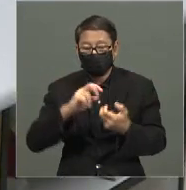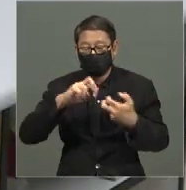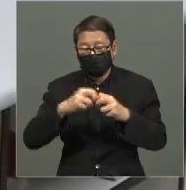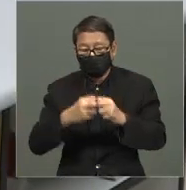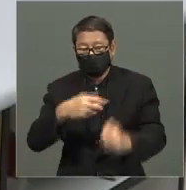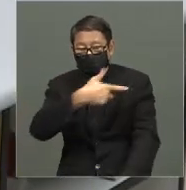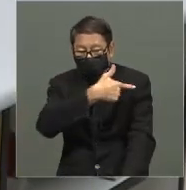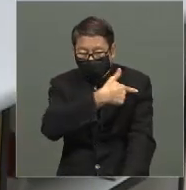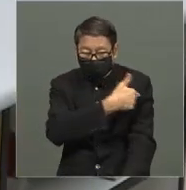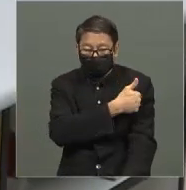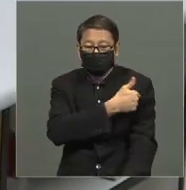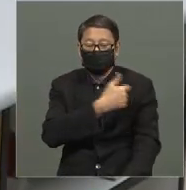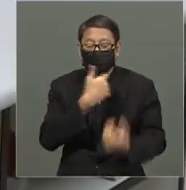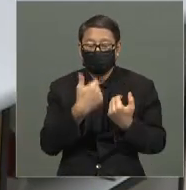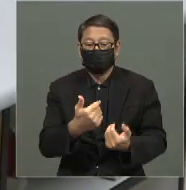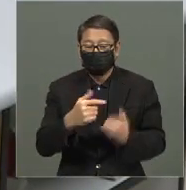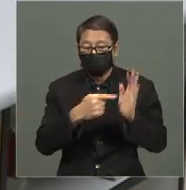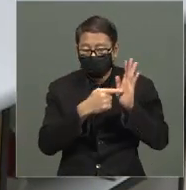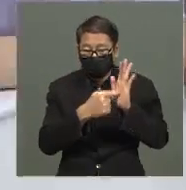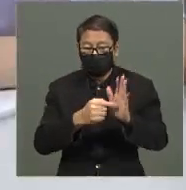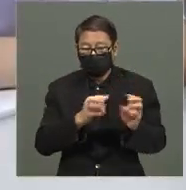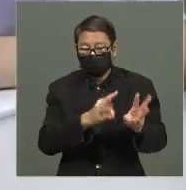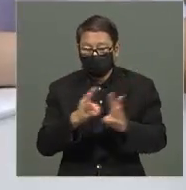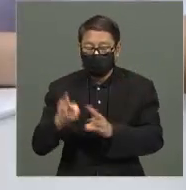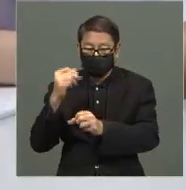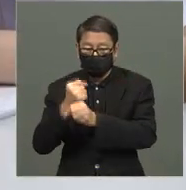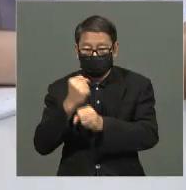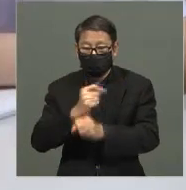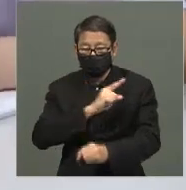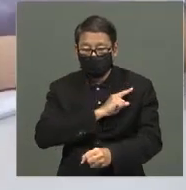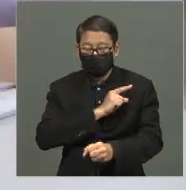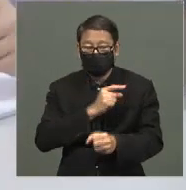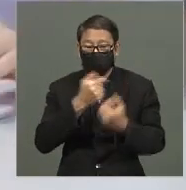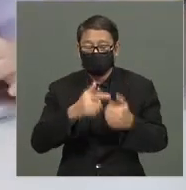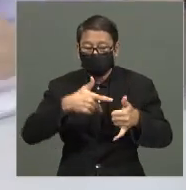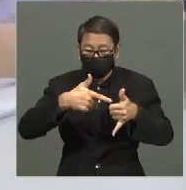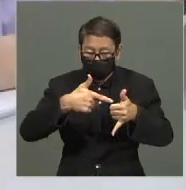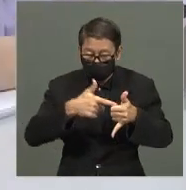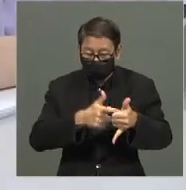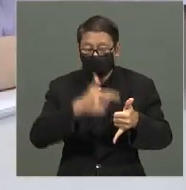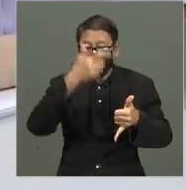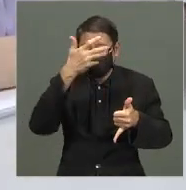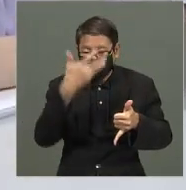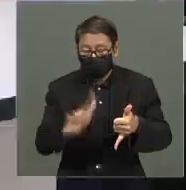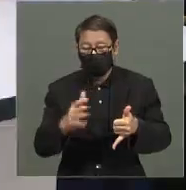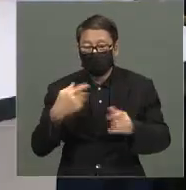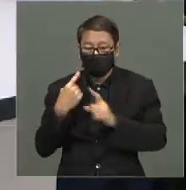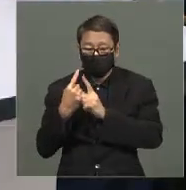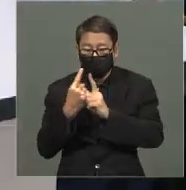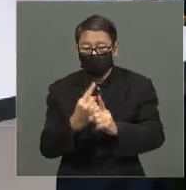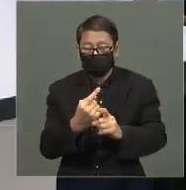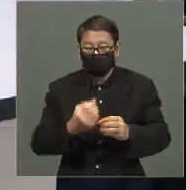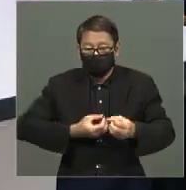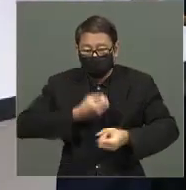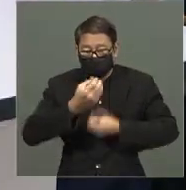หลังการฉีดวัคซีนและเน้นย้ำวิธีการปฏิบัติตนหลังฉีดวัคซีนตลอดจนแนวทางการติดตามอาการหลัง